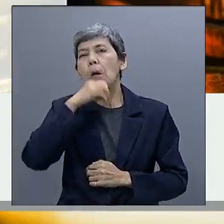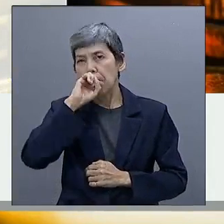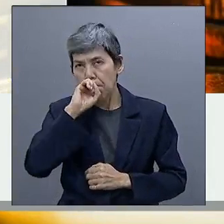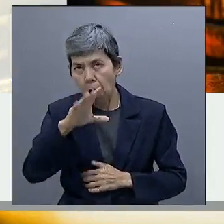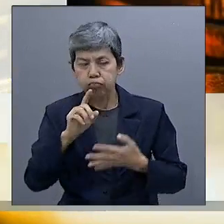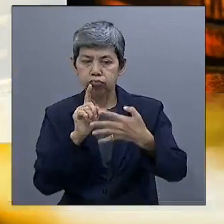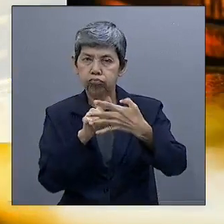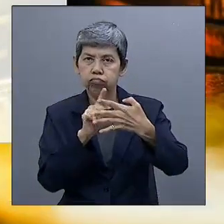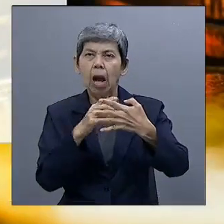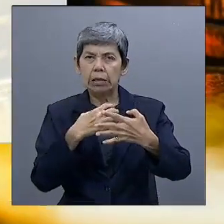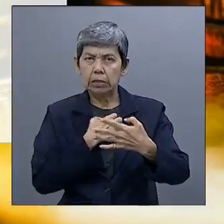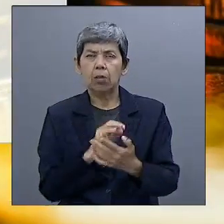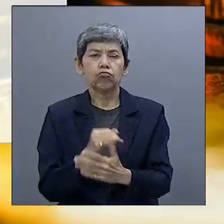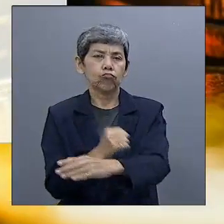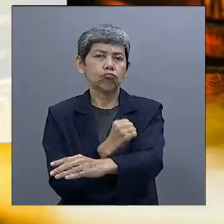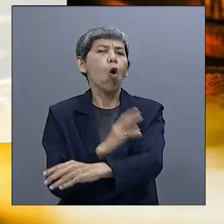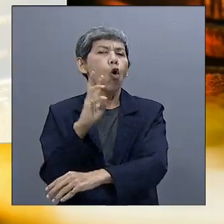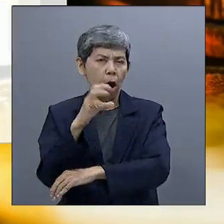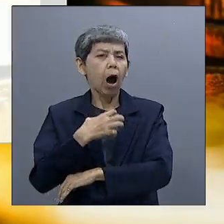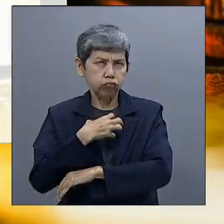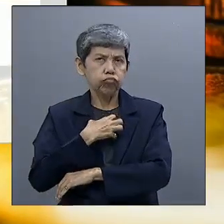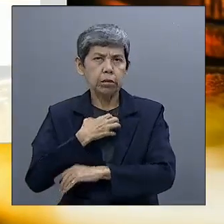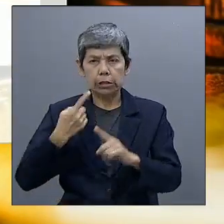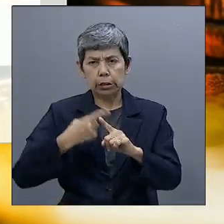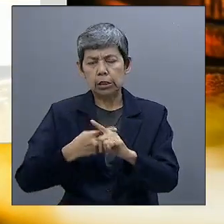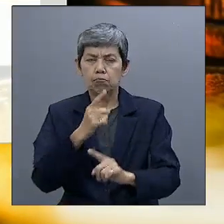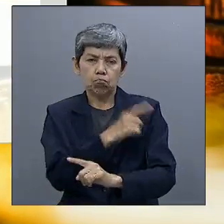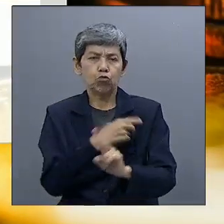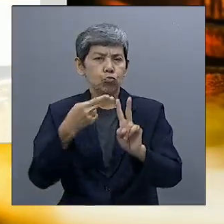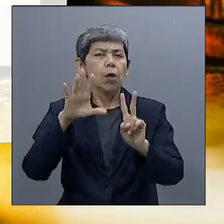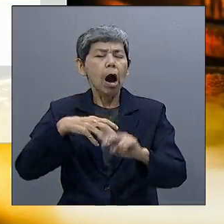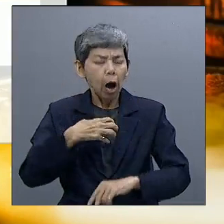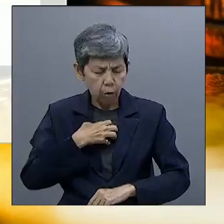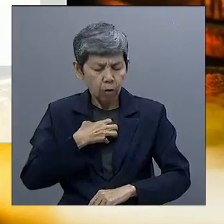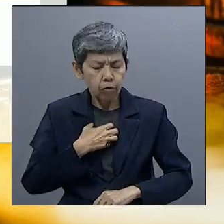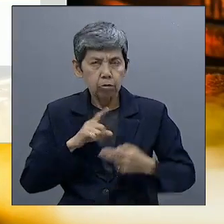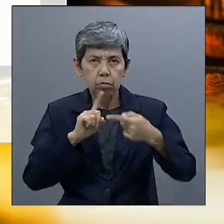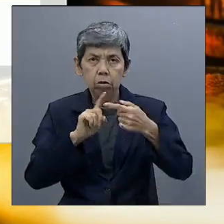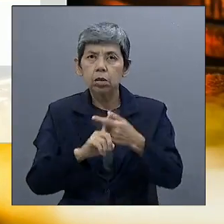40.41% ค่ะบอกว่าเป็นค่าแรง600บาทต่อวันและเงินเดือนปริญญาตรี 25,000 บาทนะคะ